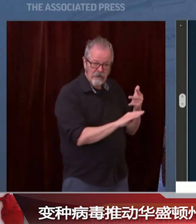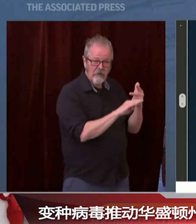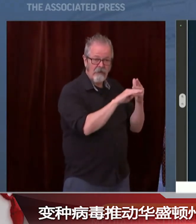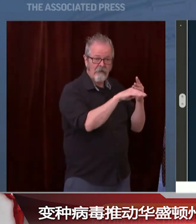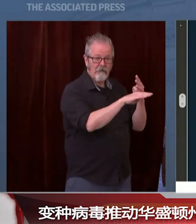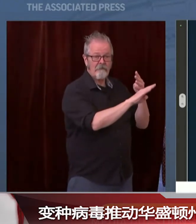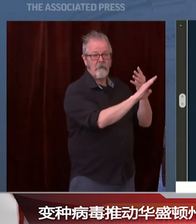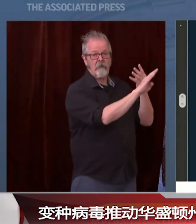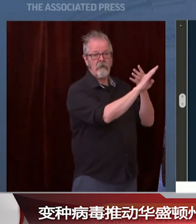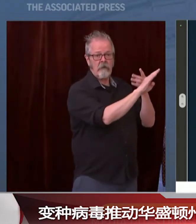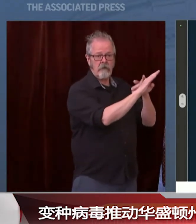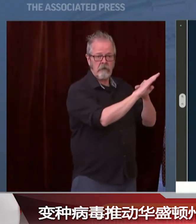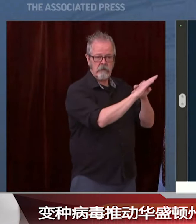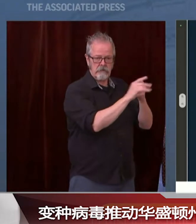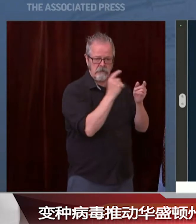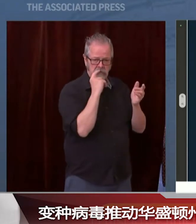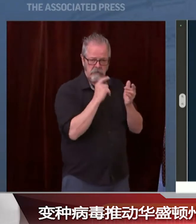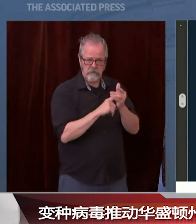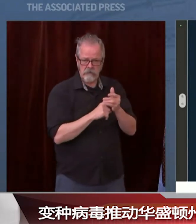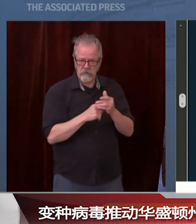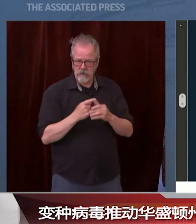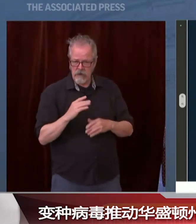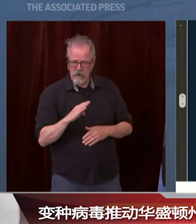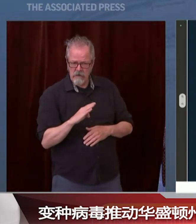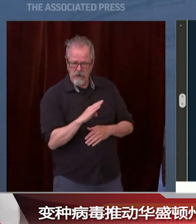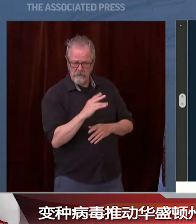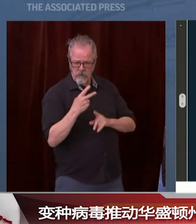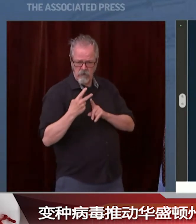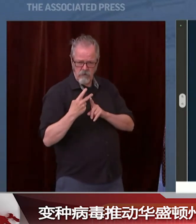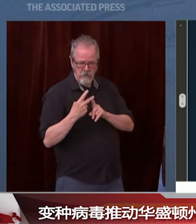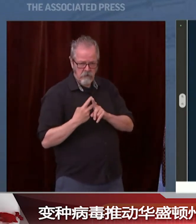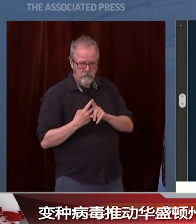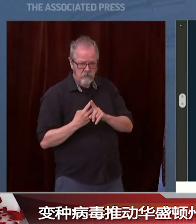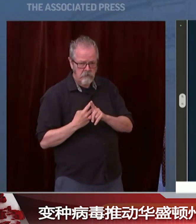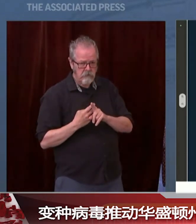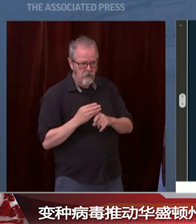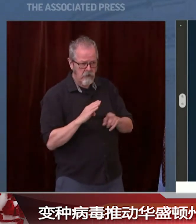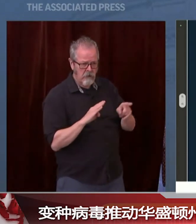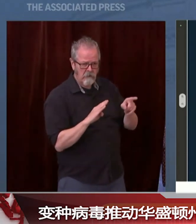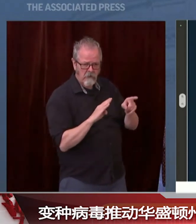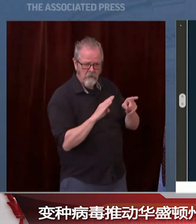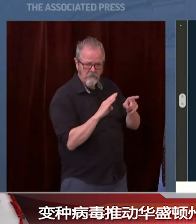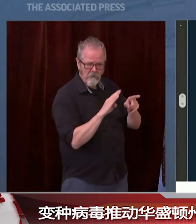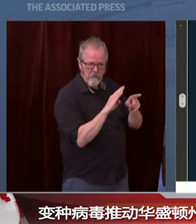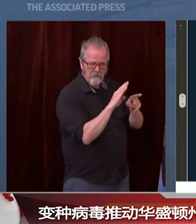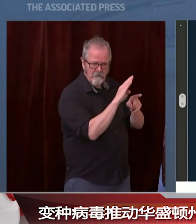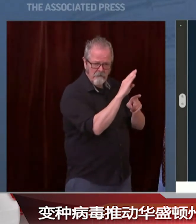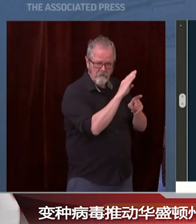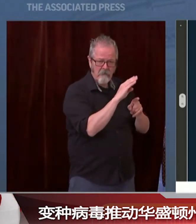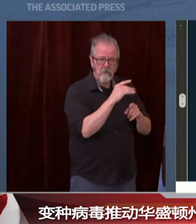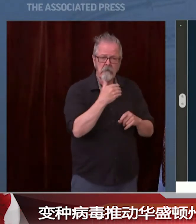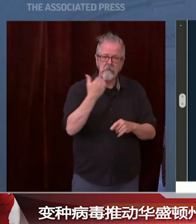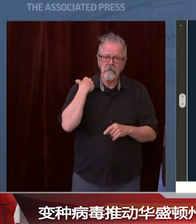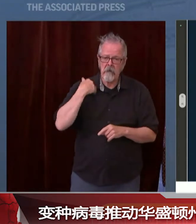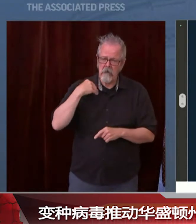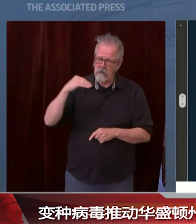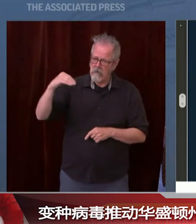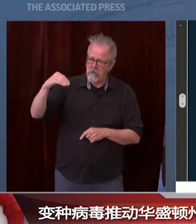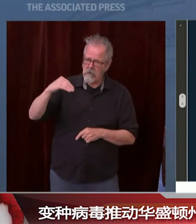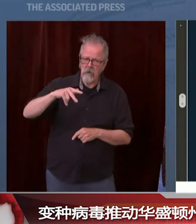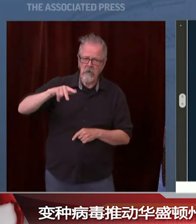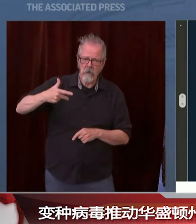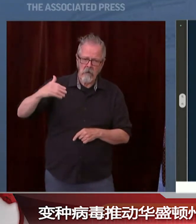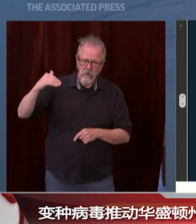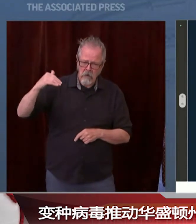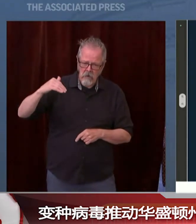冠病毒仍在迅速蔓延。从周五开始，州长凯特·布朗将把包括该州最大城市在内的15个郡纳入该州